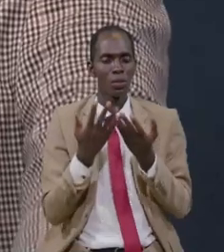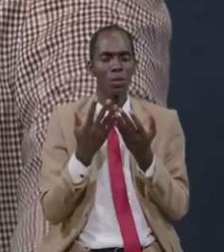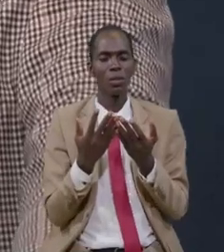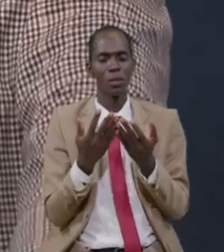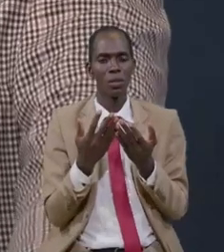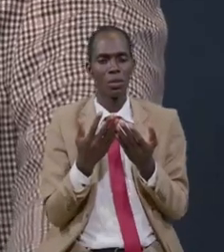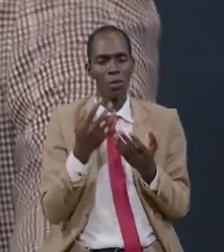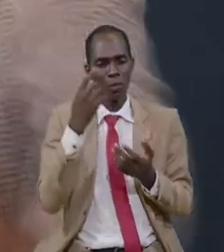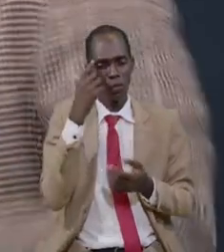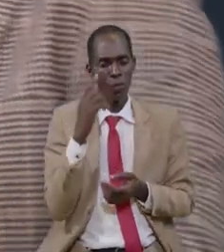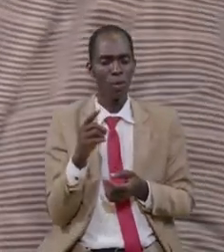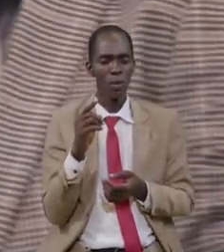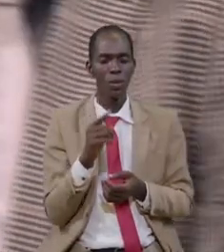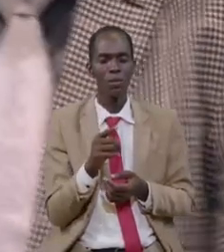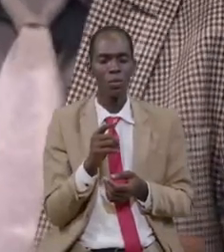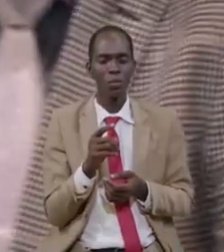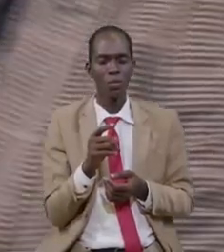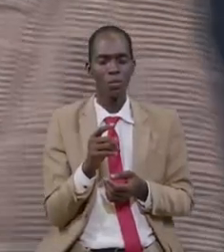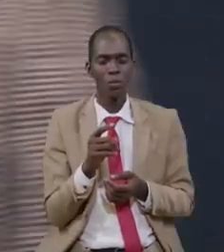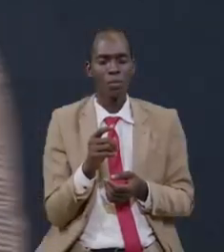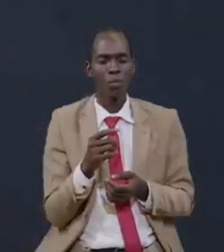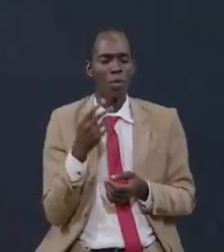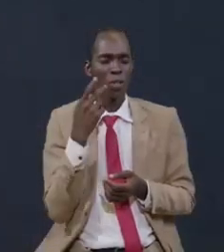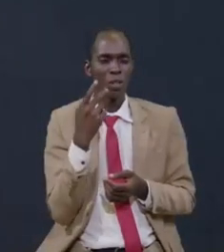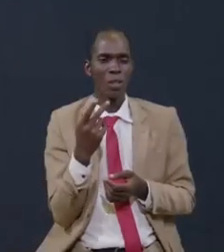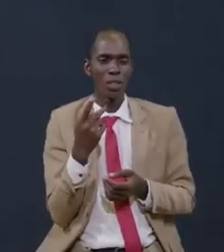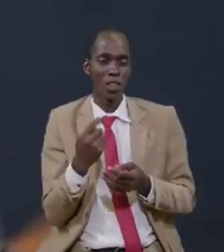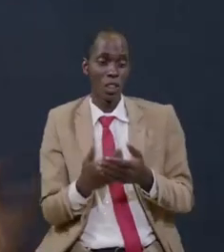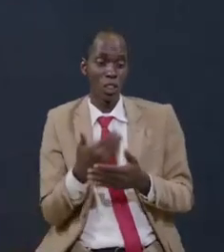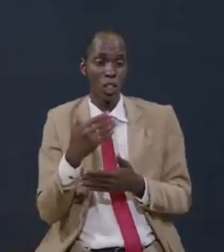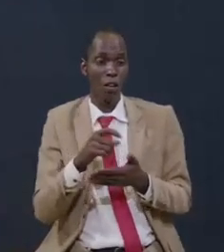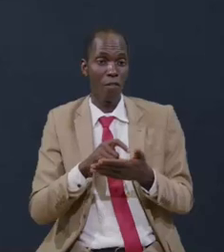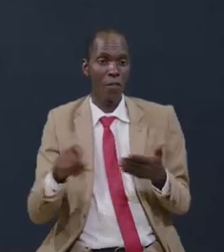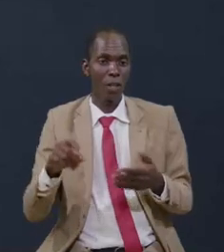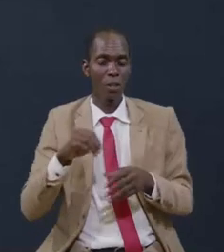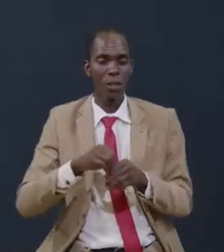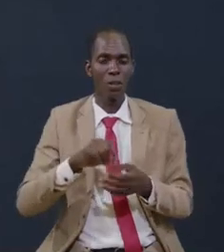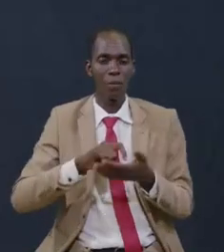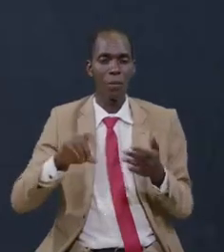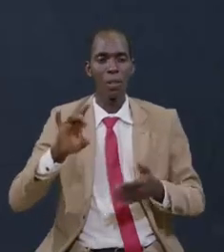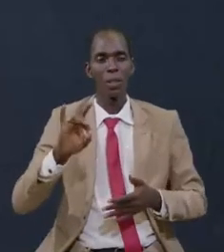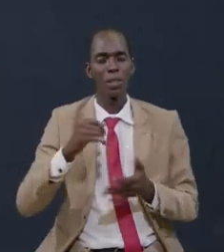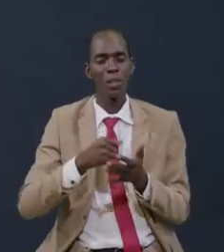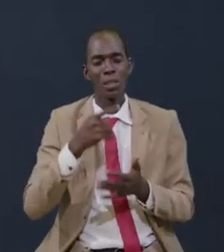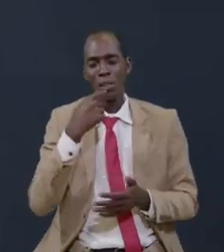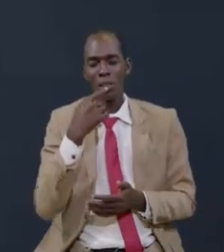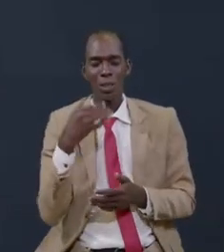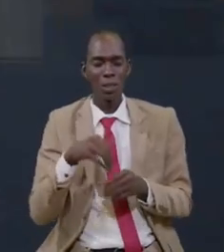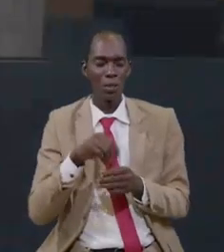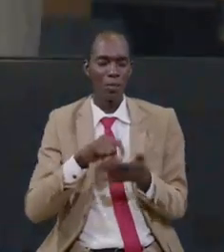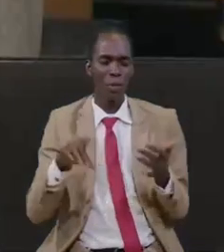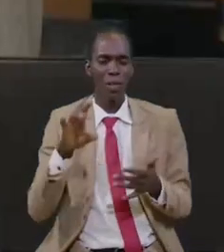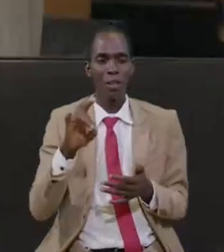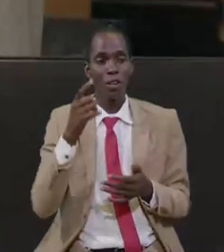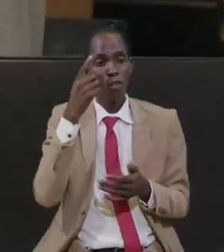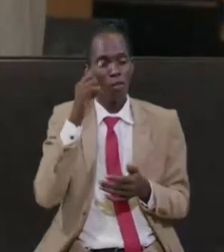rachat, personne ne peut le faire. Voyons le verset suivant, verset 9, Louis II, verset 9 dit, « Le